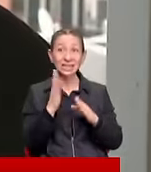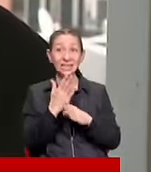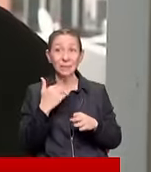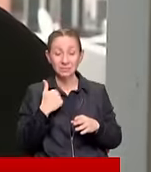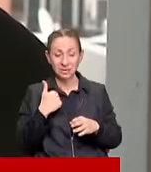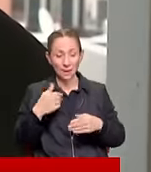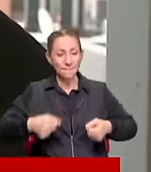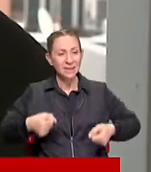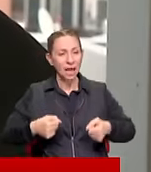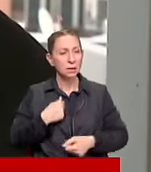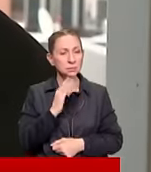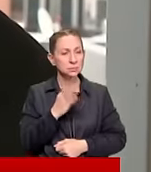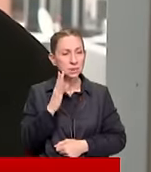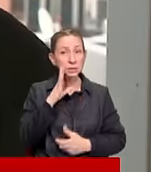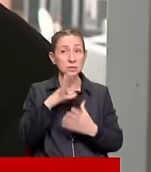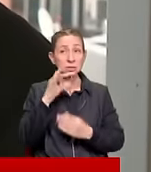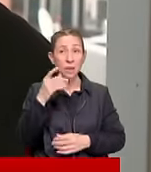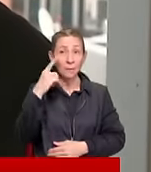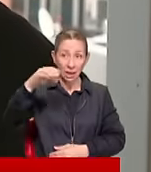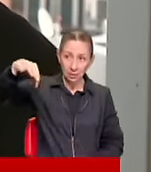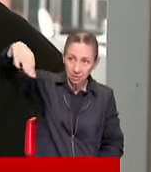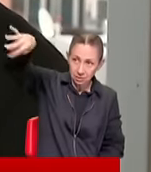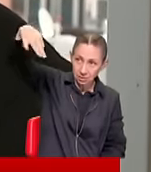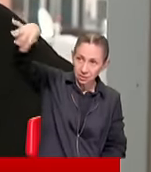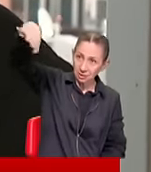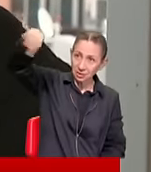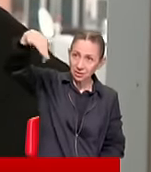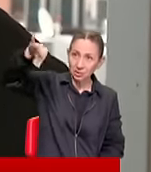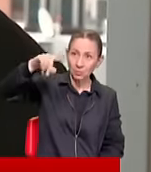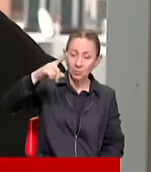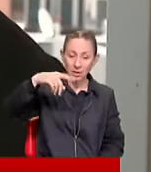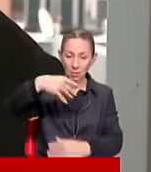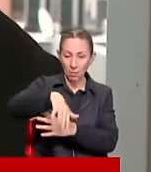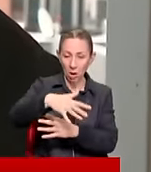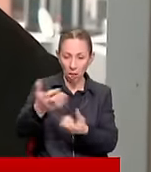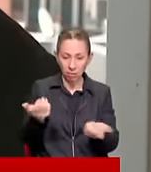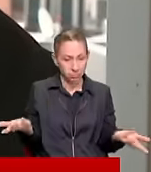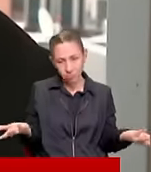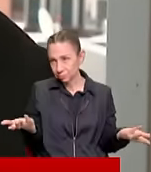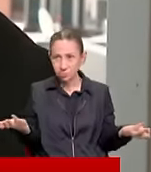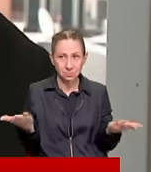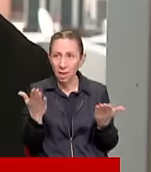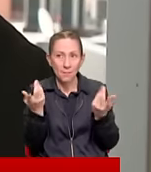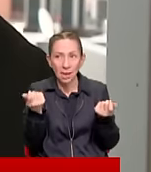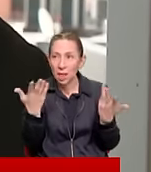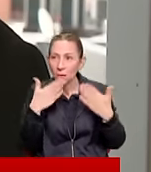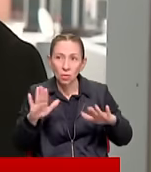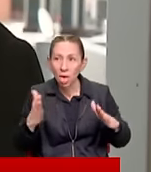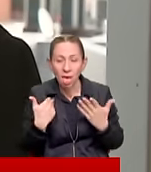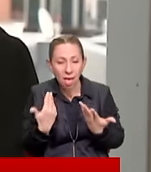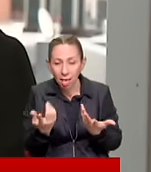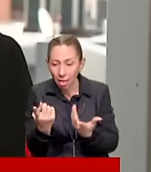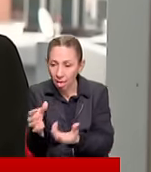biz pazarları gezdiğimizde insanlar bize bakın bakın sadece bir marul alabildim. Eve anca gidebiliyorum